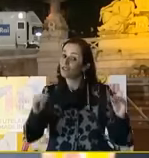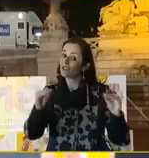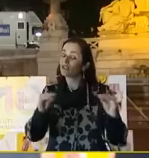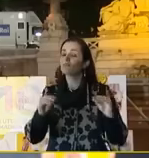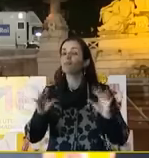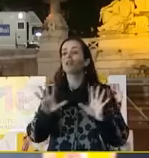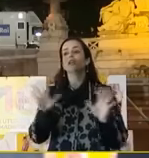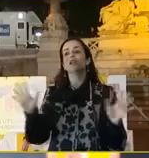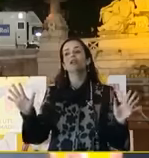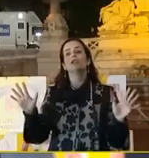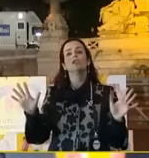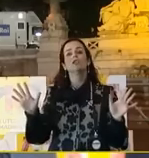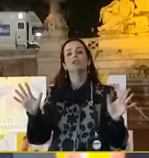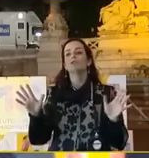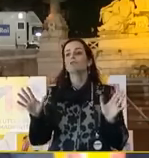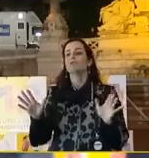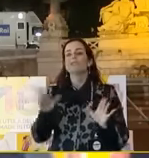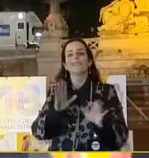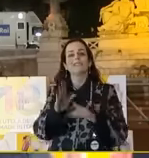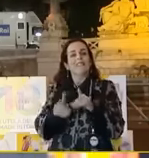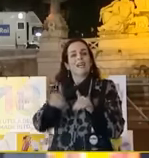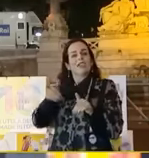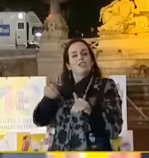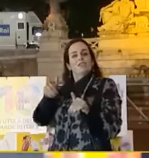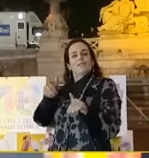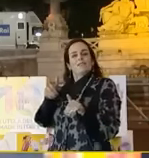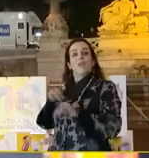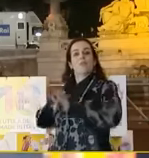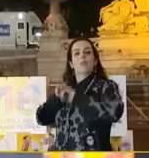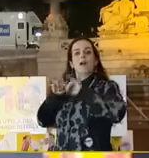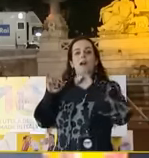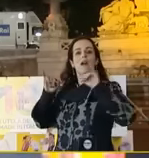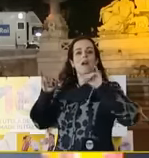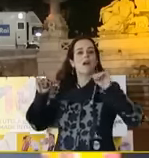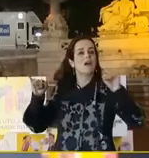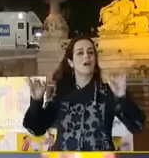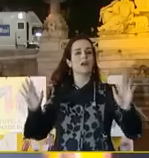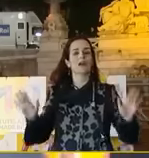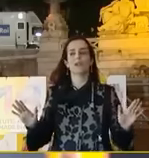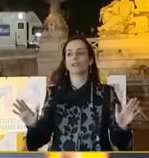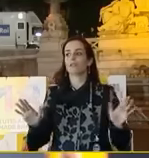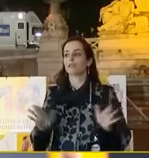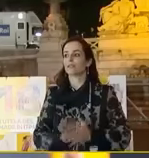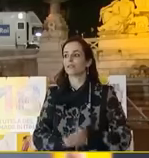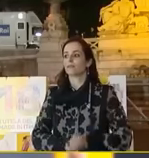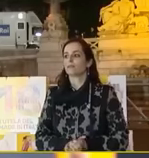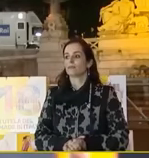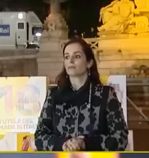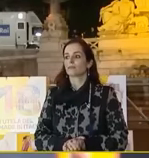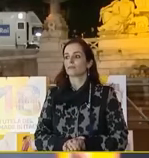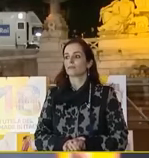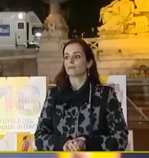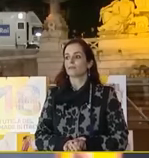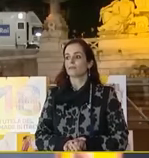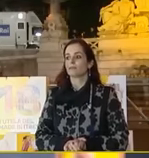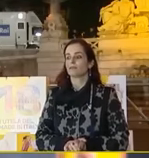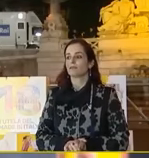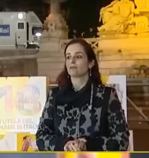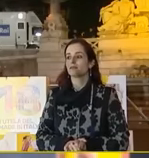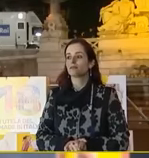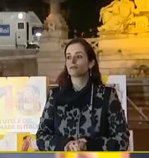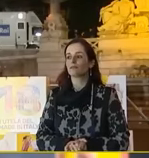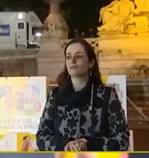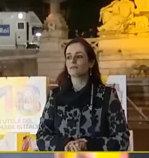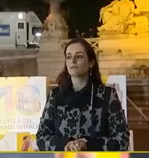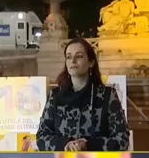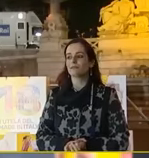sono mai tirato dietro. Quando dovevo prendere, poi scusate, mi fate, se sbaglio una parola, finiamo subito